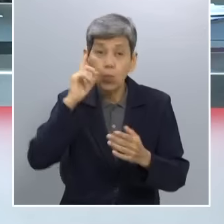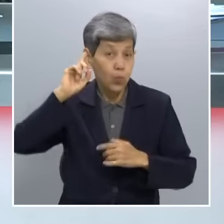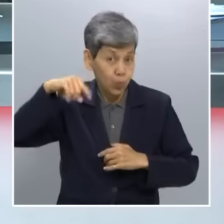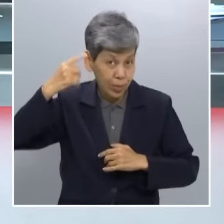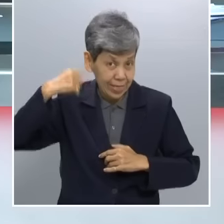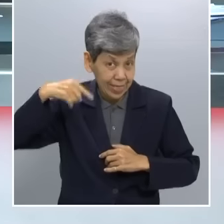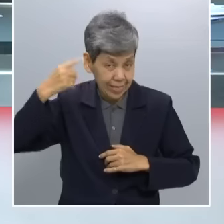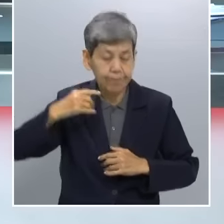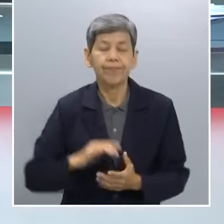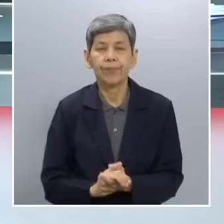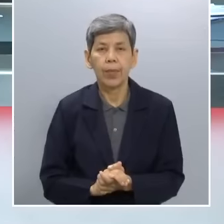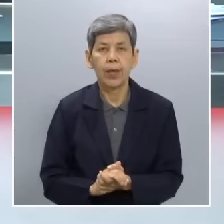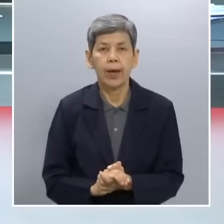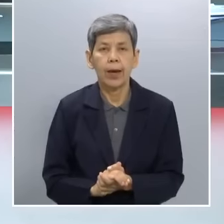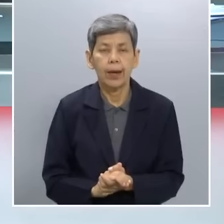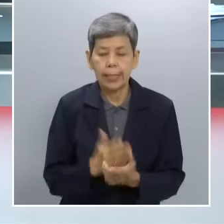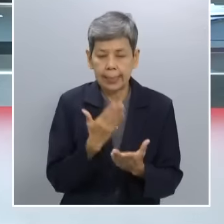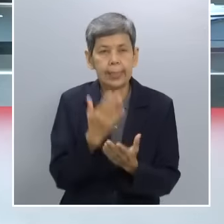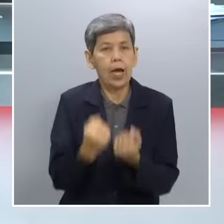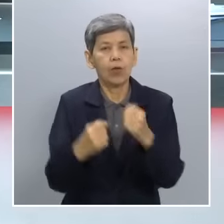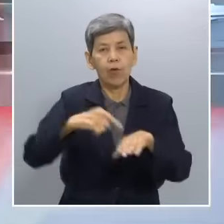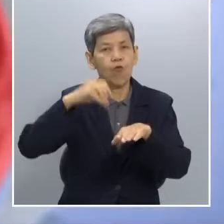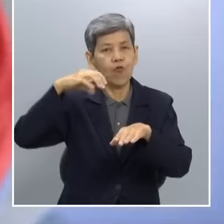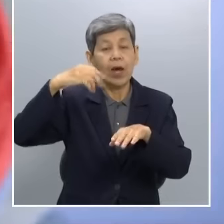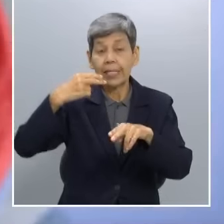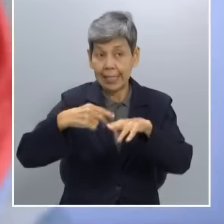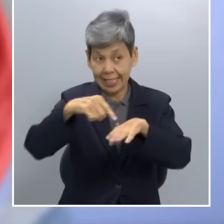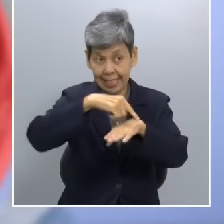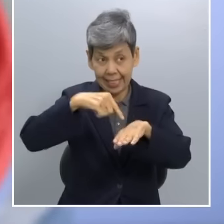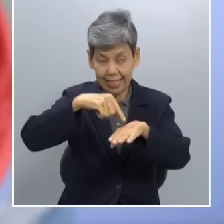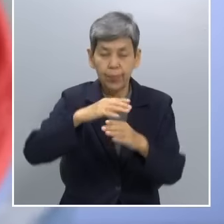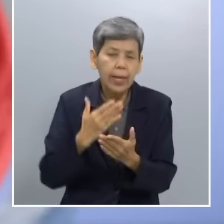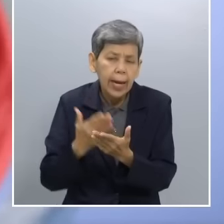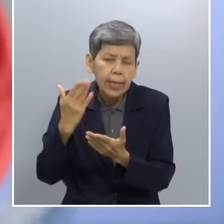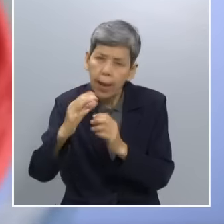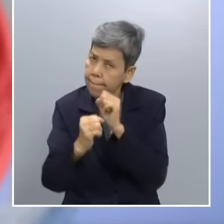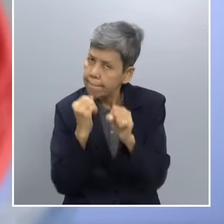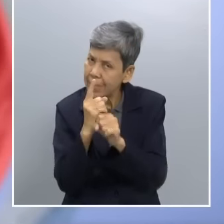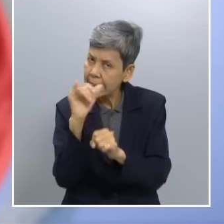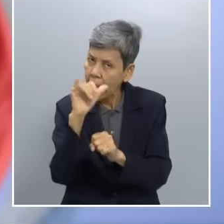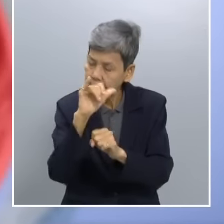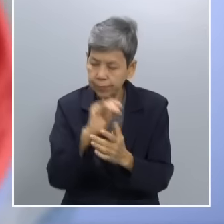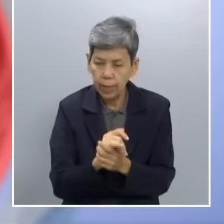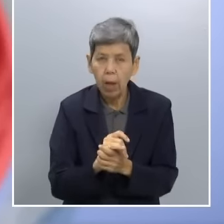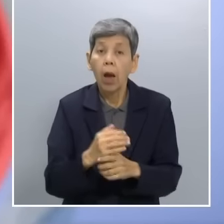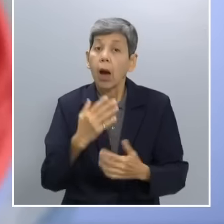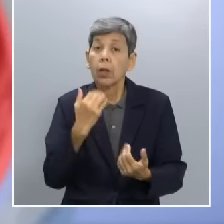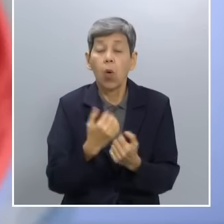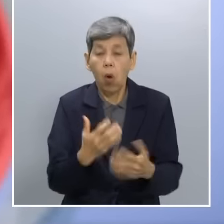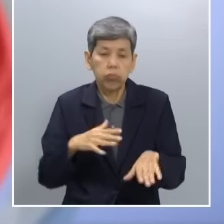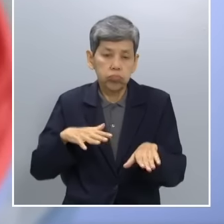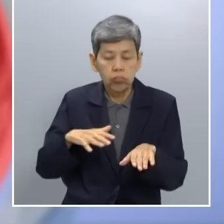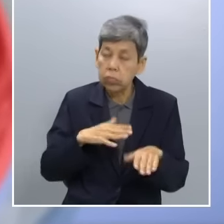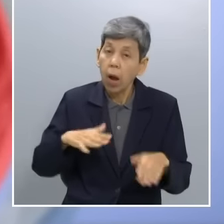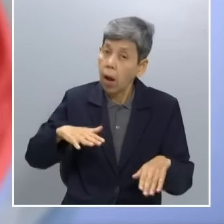คนนี้ครับคุณผู้ชมครับค่ะเธอไปซื้อรถไฟฟ้ายี่ห้อนึงมานะคะซื้อมาไม่ถึงปีค่ะแล้วก็ไปชนกับวัตถุอะไรบาง